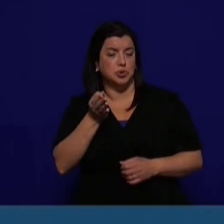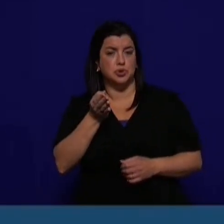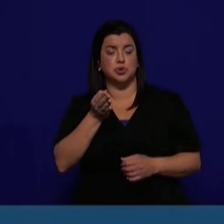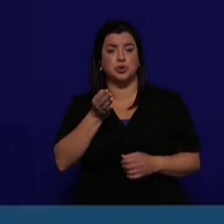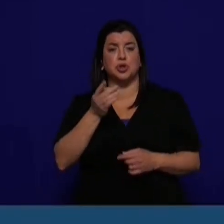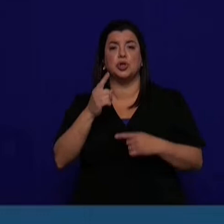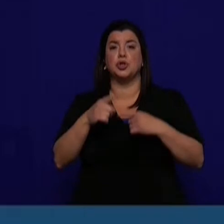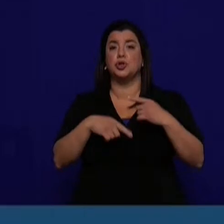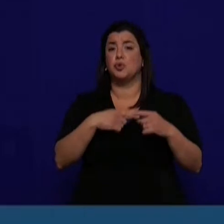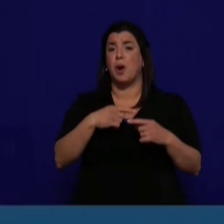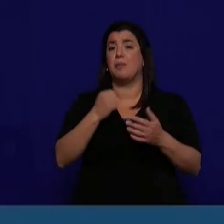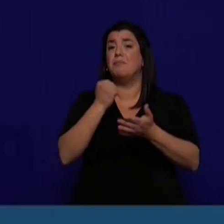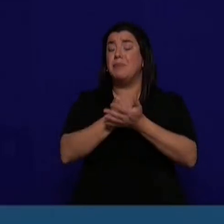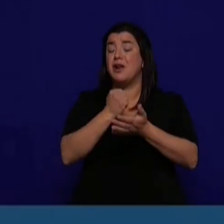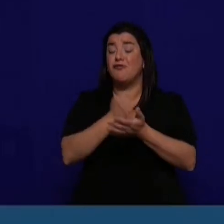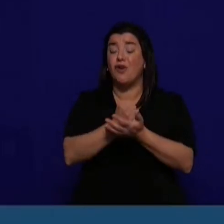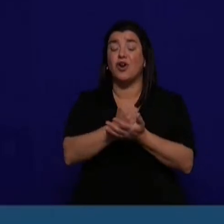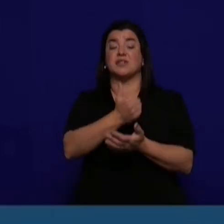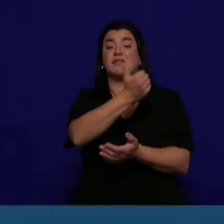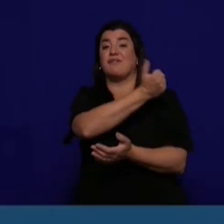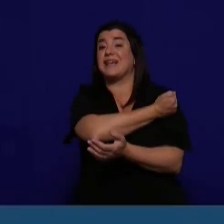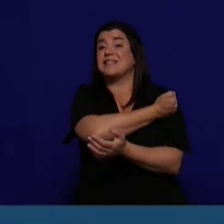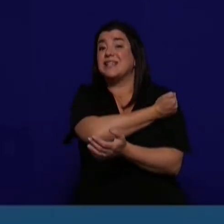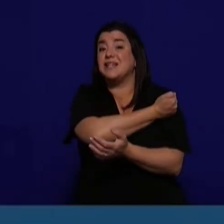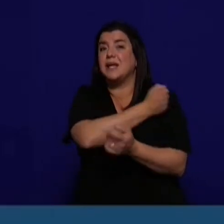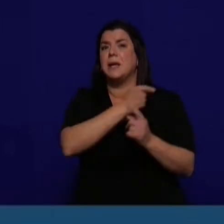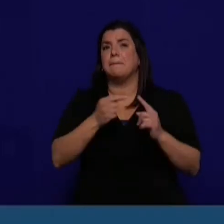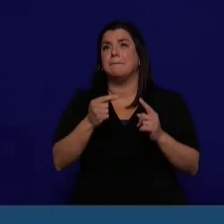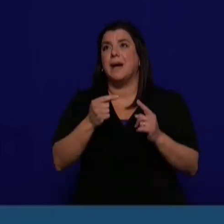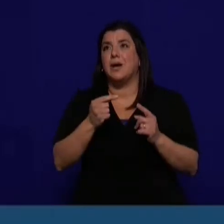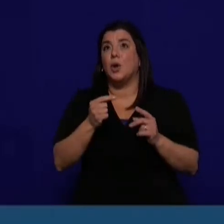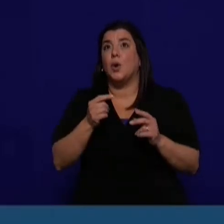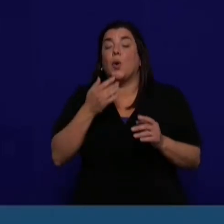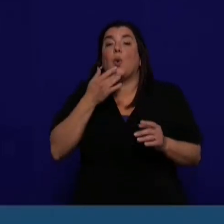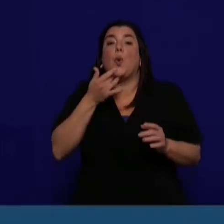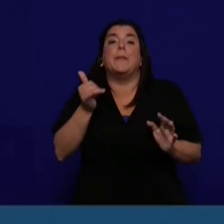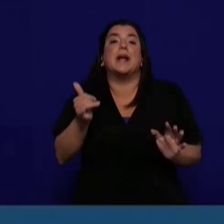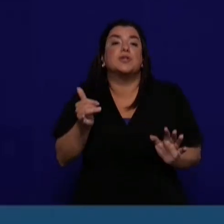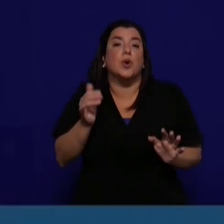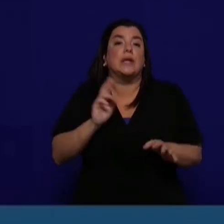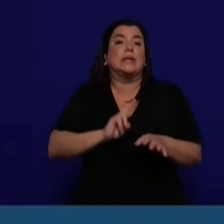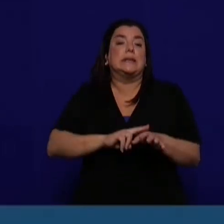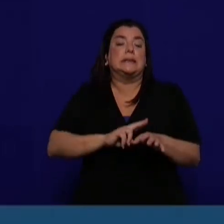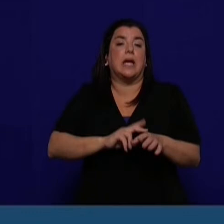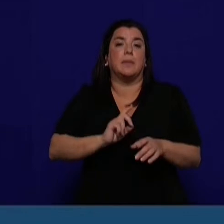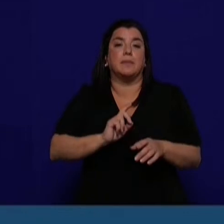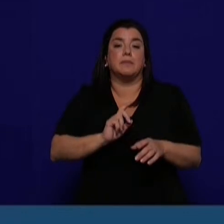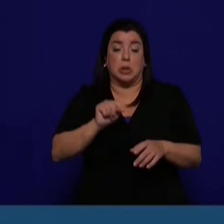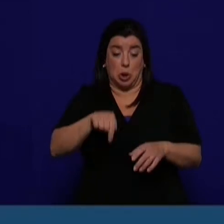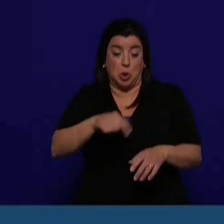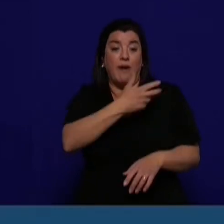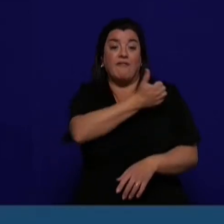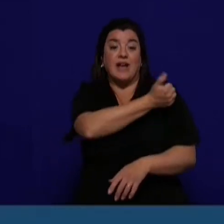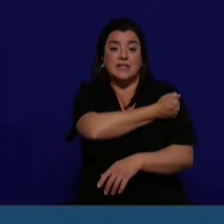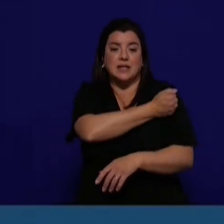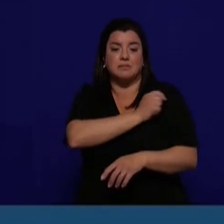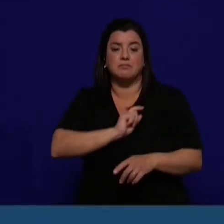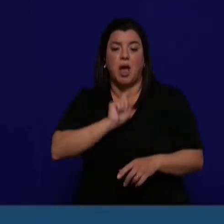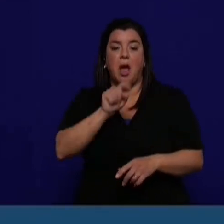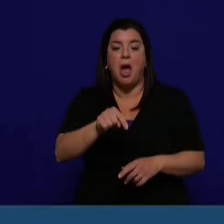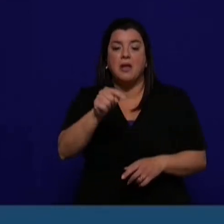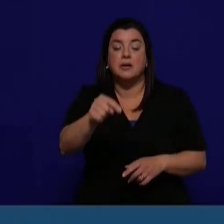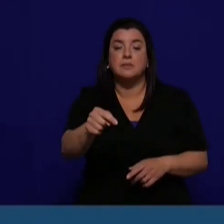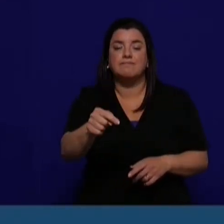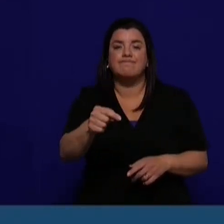però ikunu ġew osservati fil-ġranet ta' wara li persuna jkun ħa din il-vaccine. Bħalma nejmedna dawn huma